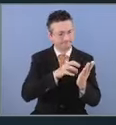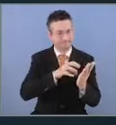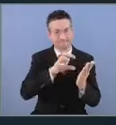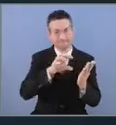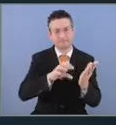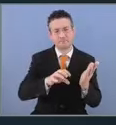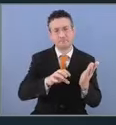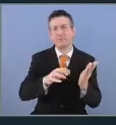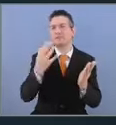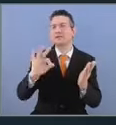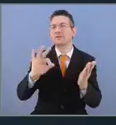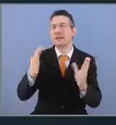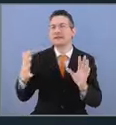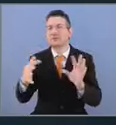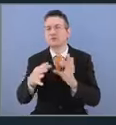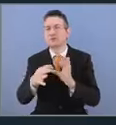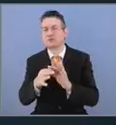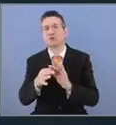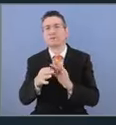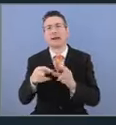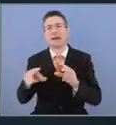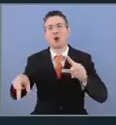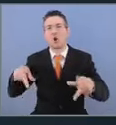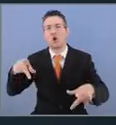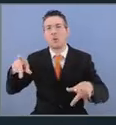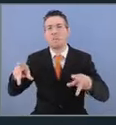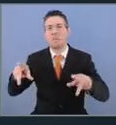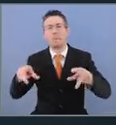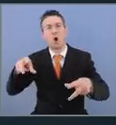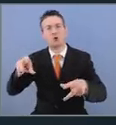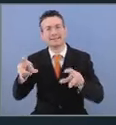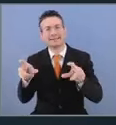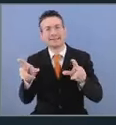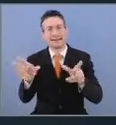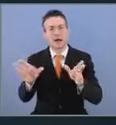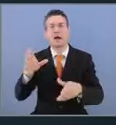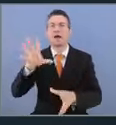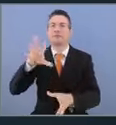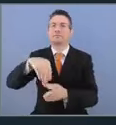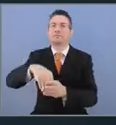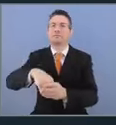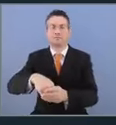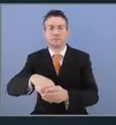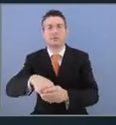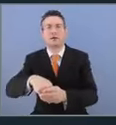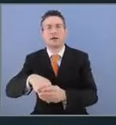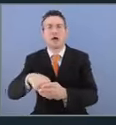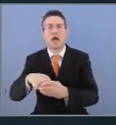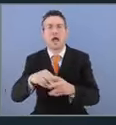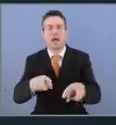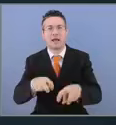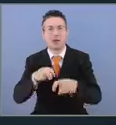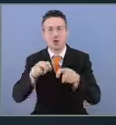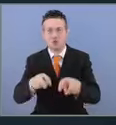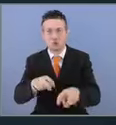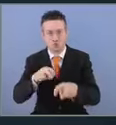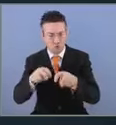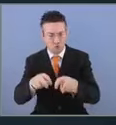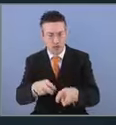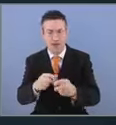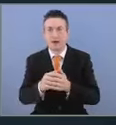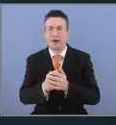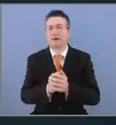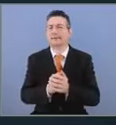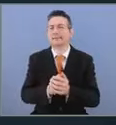al tema della robotica applicata in agricoltura, che se fossero messe a sistema e favorite, quindi